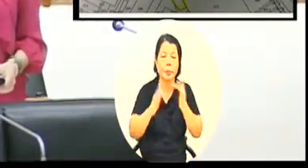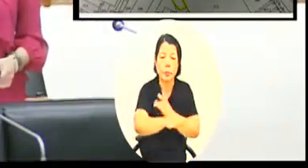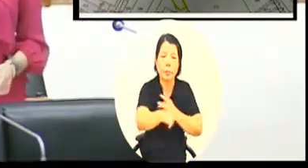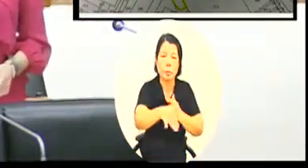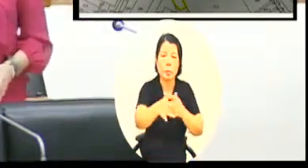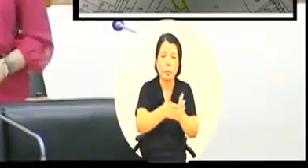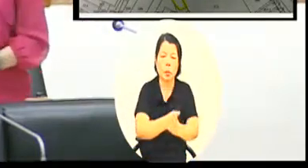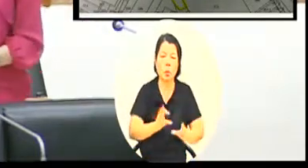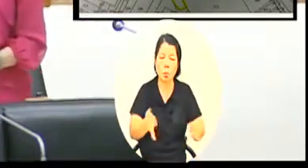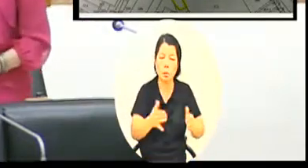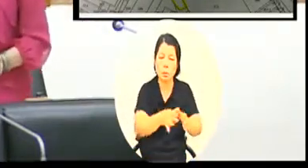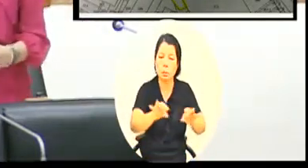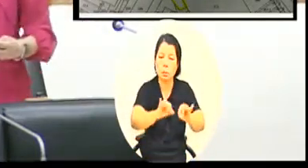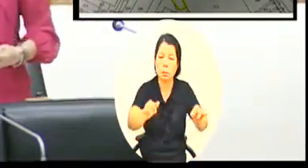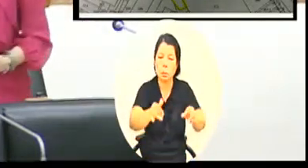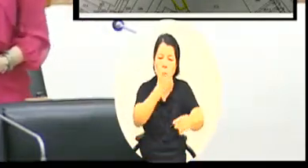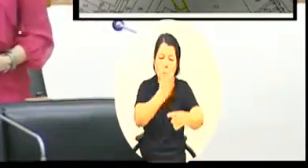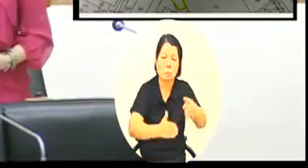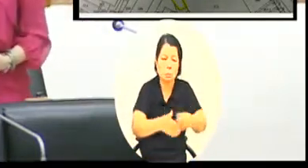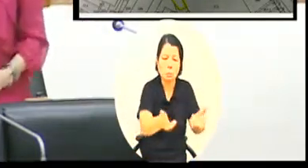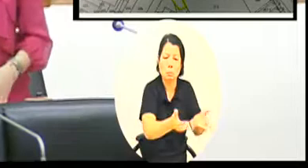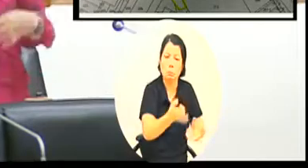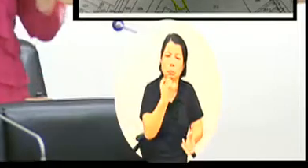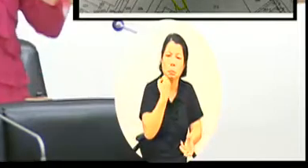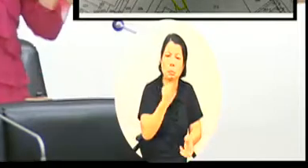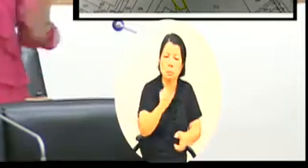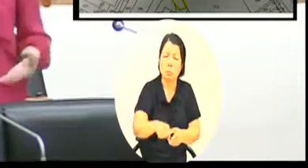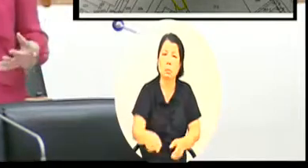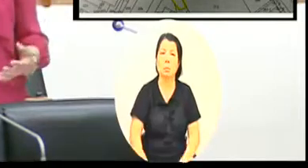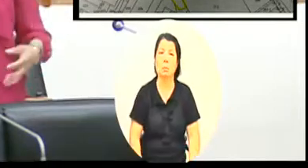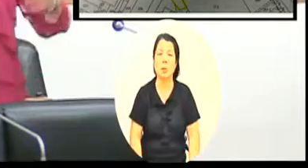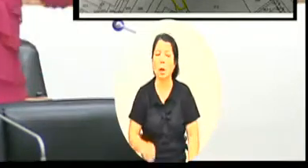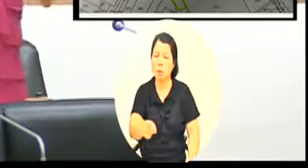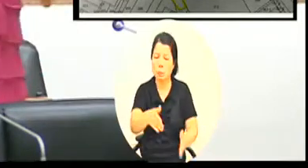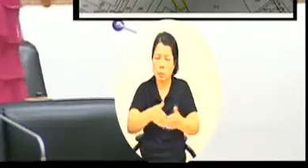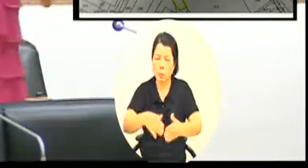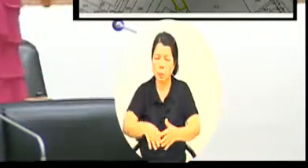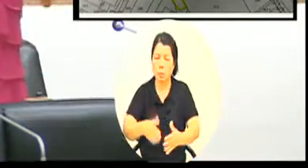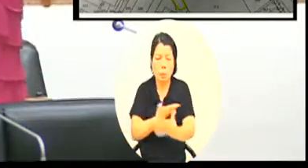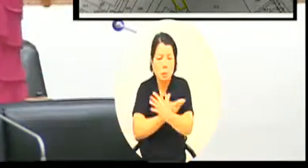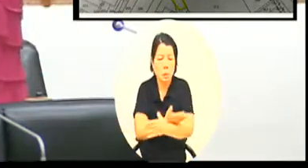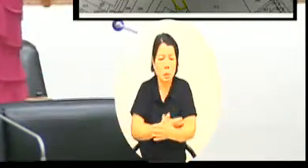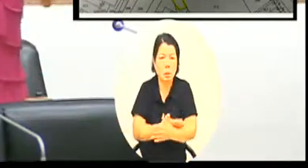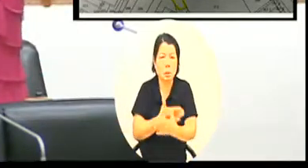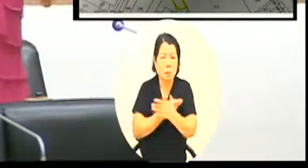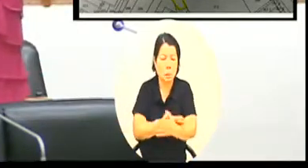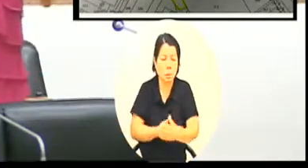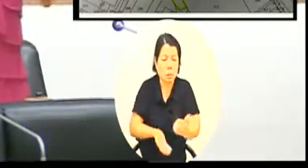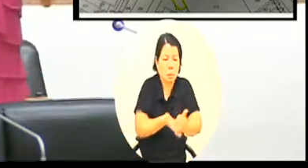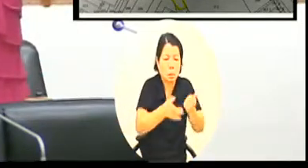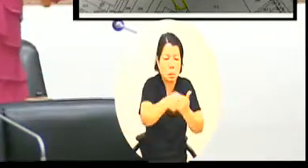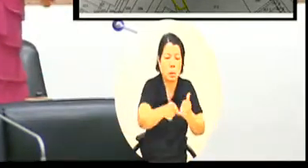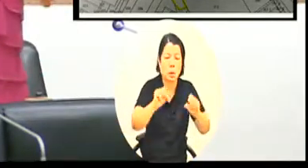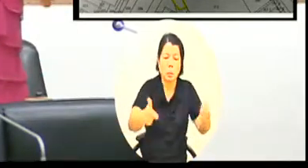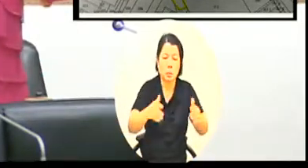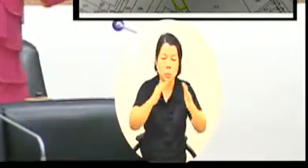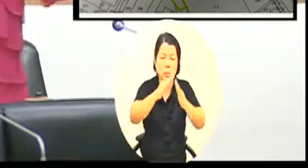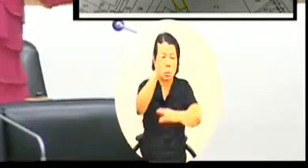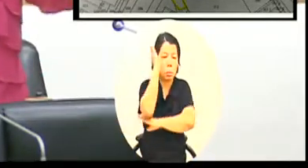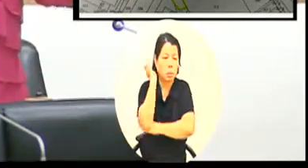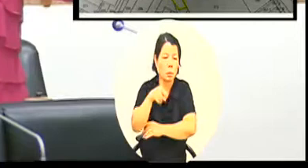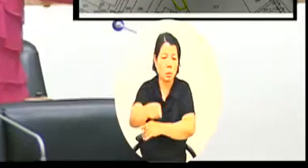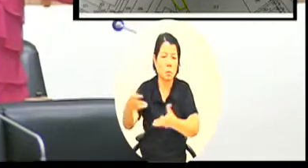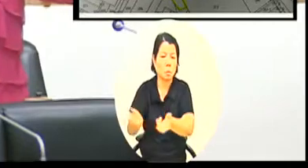积砍半成420，你们的理由是什么？那你们既然要奖励这种市政府不再新建的土地，你们有没有办